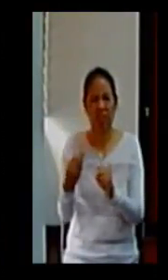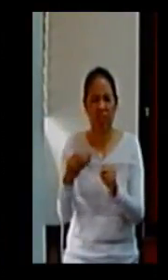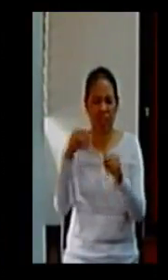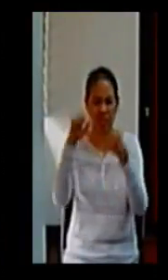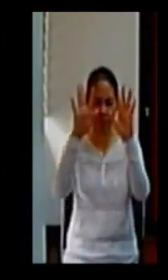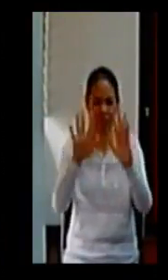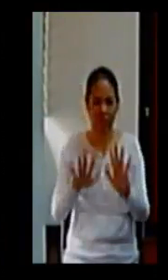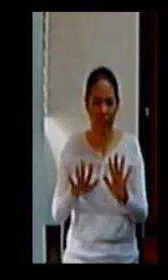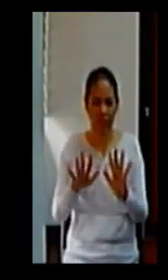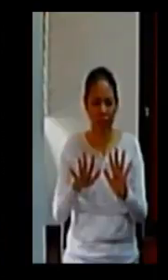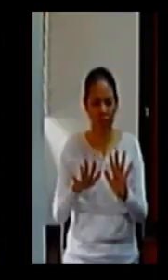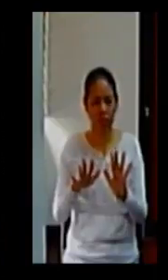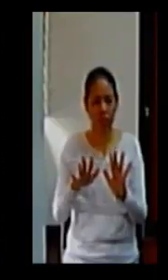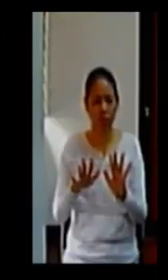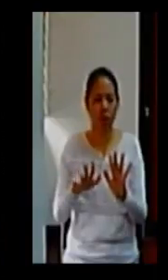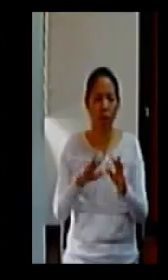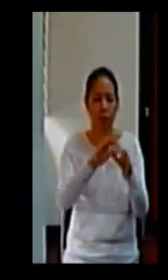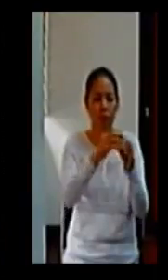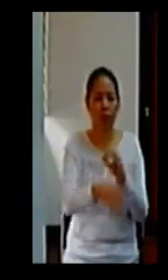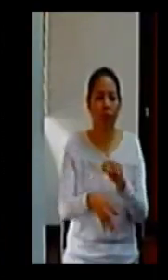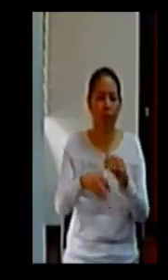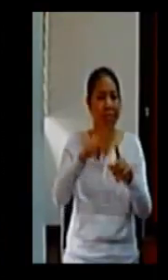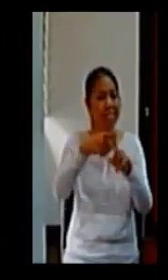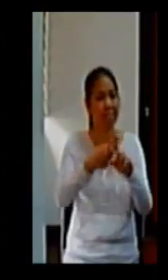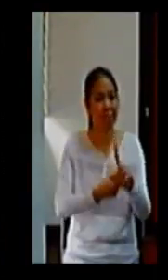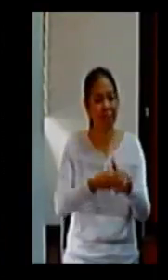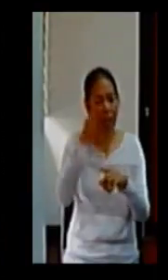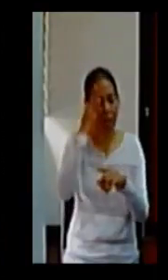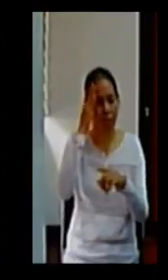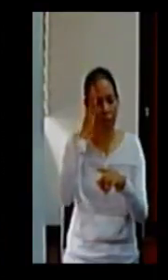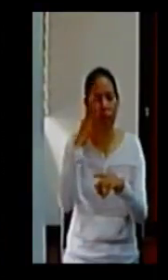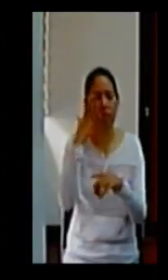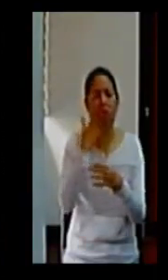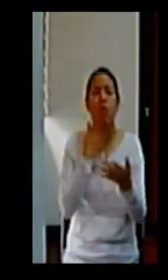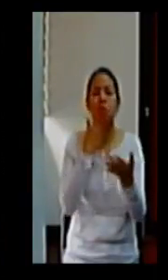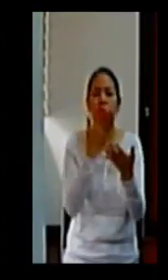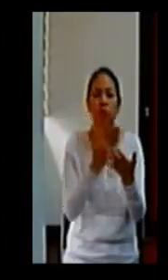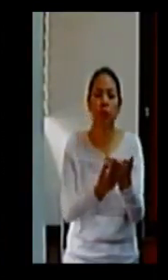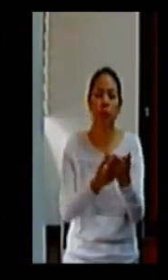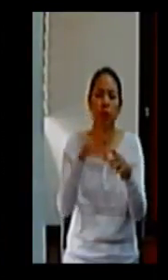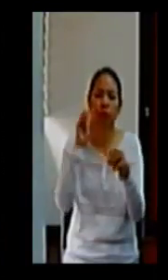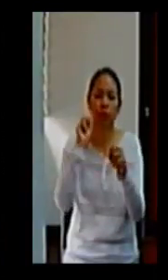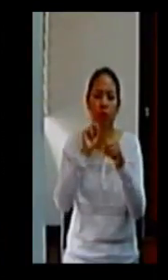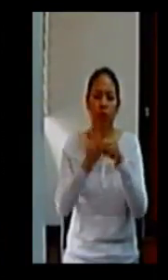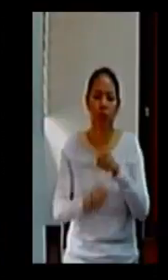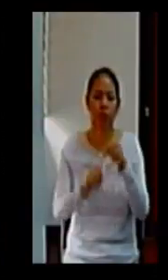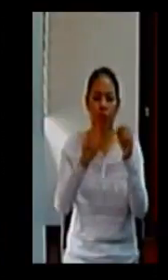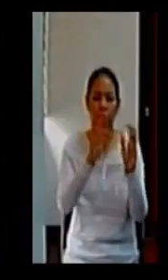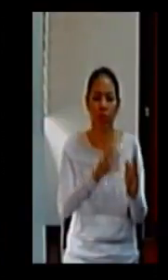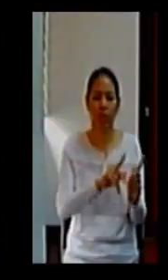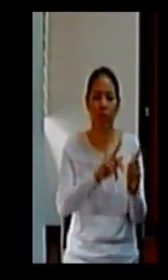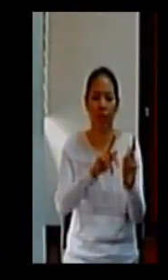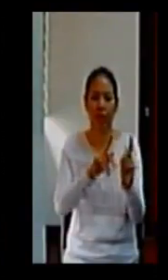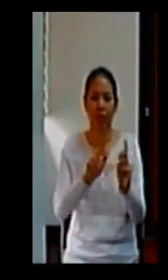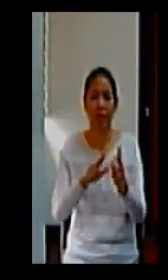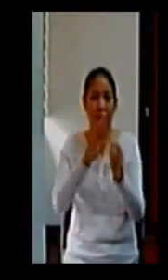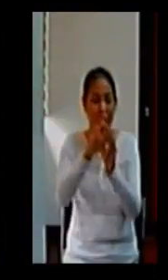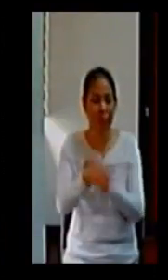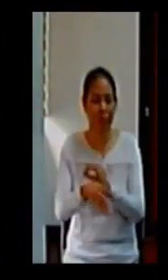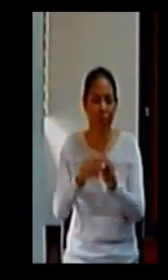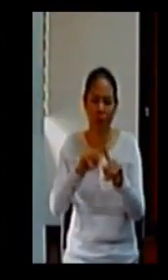yan na alam namin na maganda para itanim, i-transplant namin. Pero ngayon ang